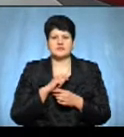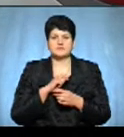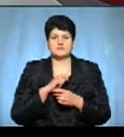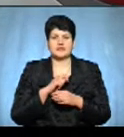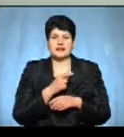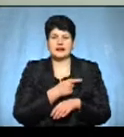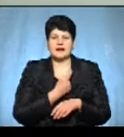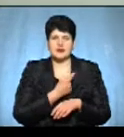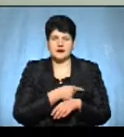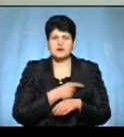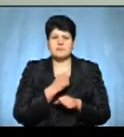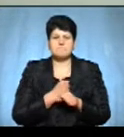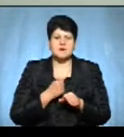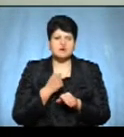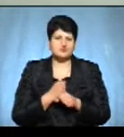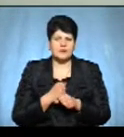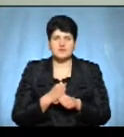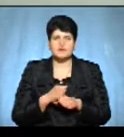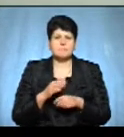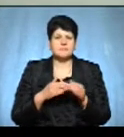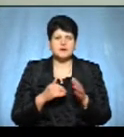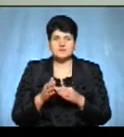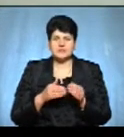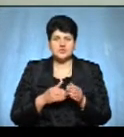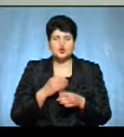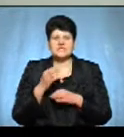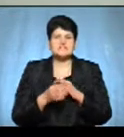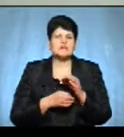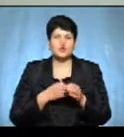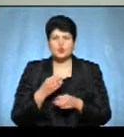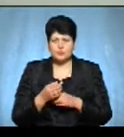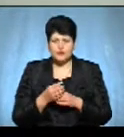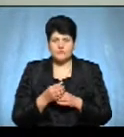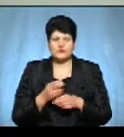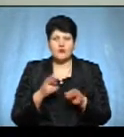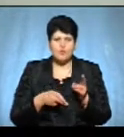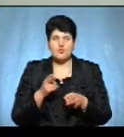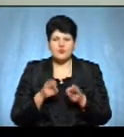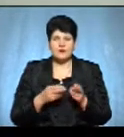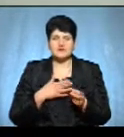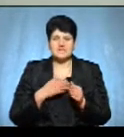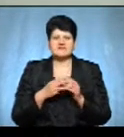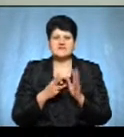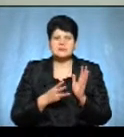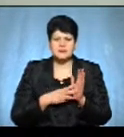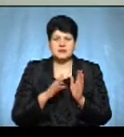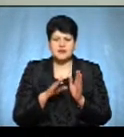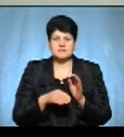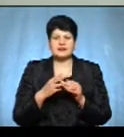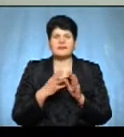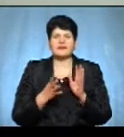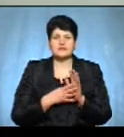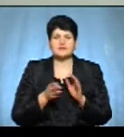лікарня працювала фактично до того цілу добу, і вони оперували нас 18-го, потім